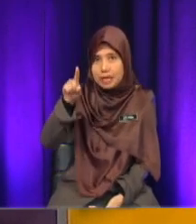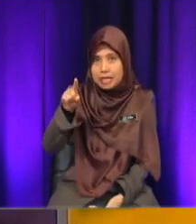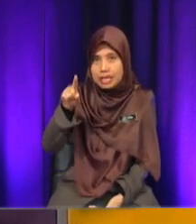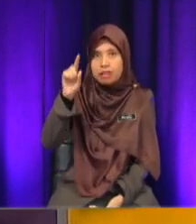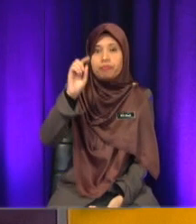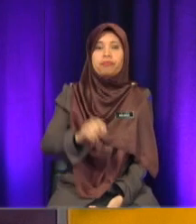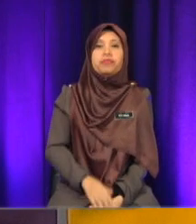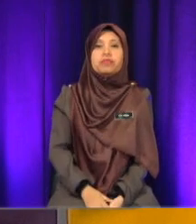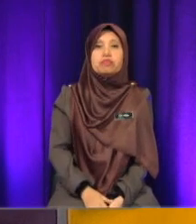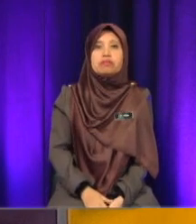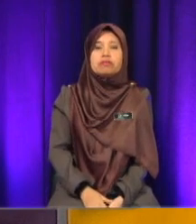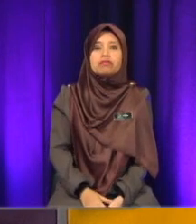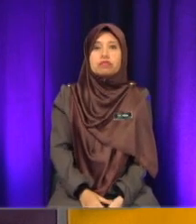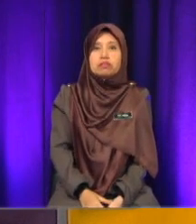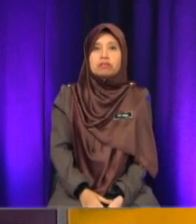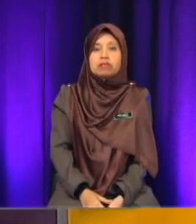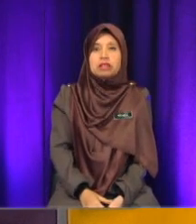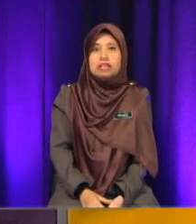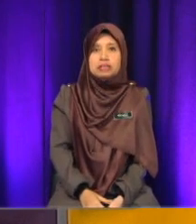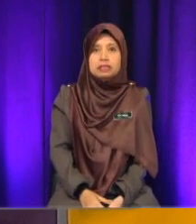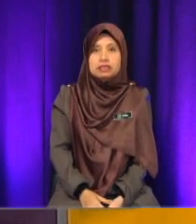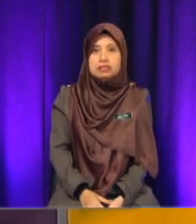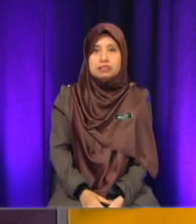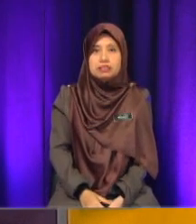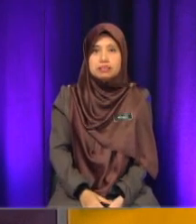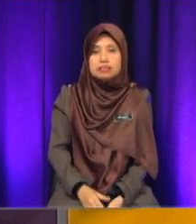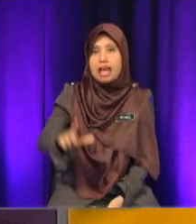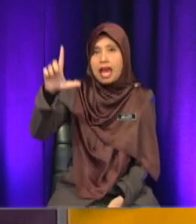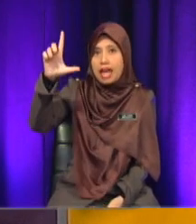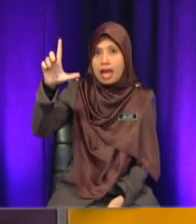Selain itu huruf apalagi yang panjang